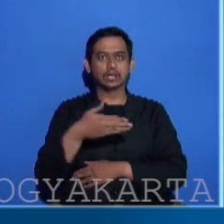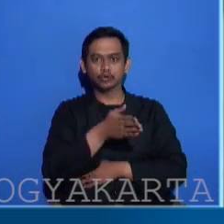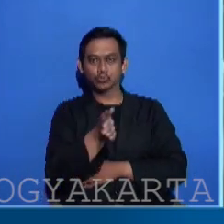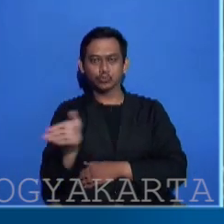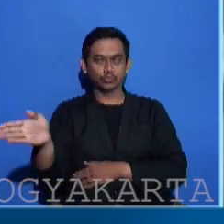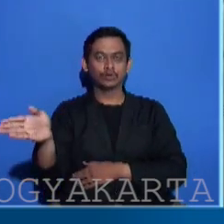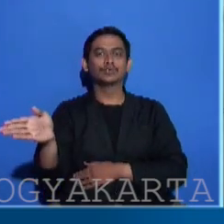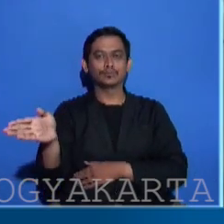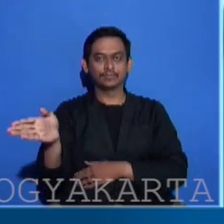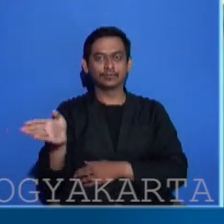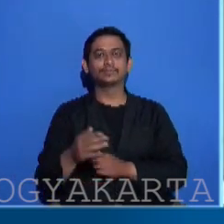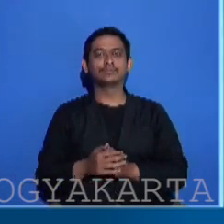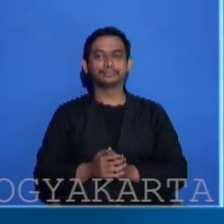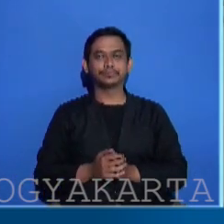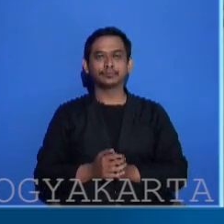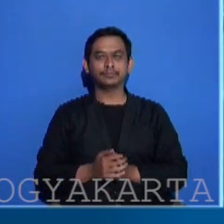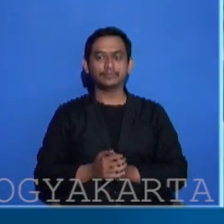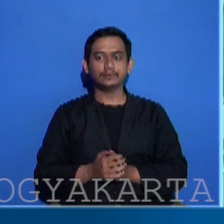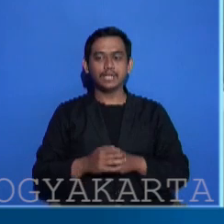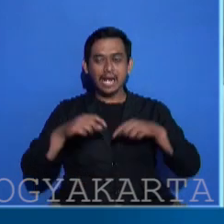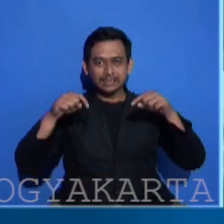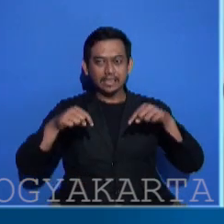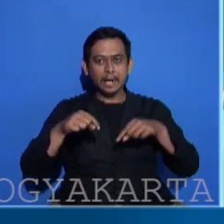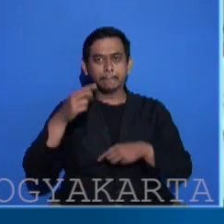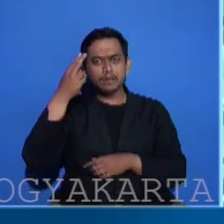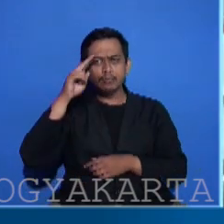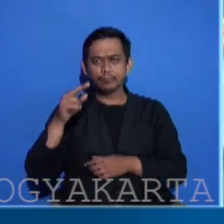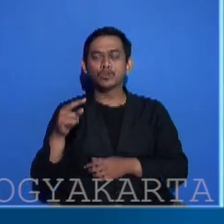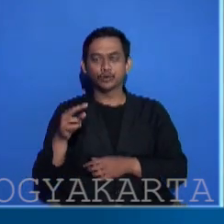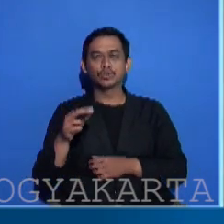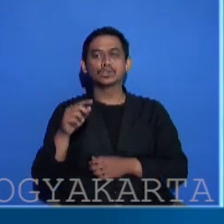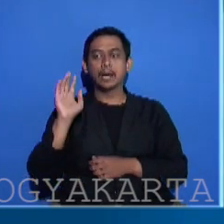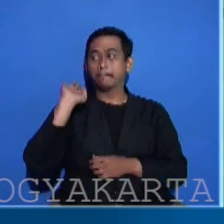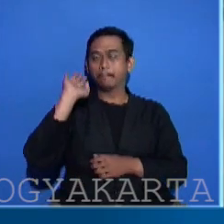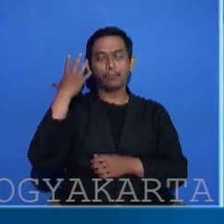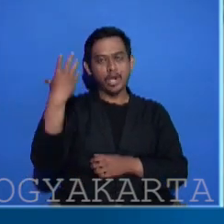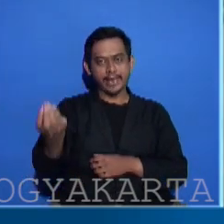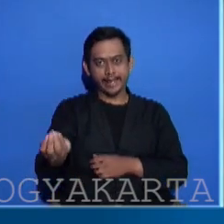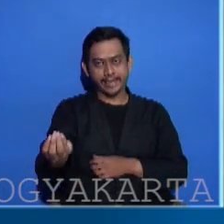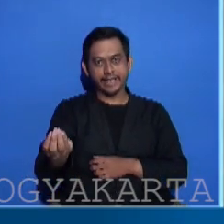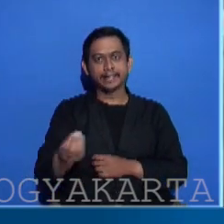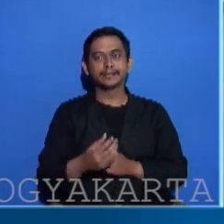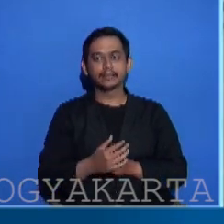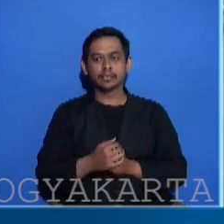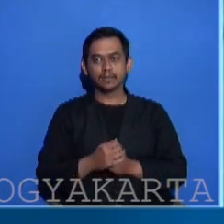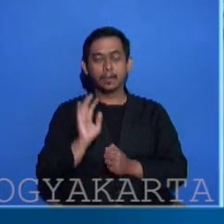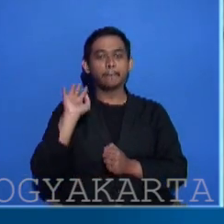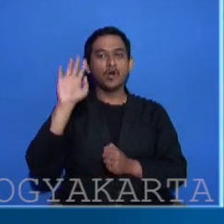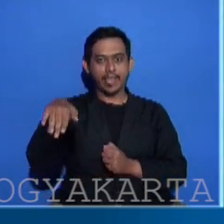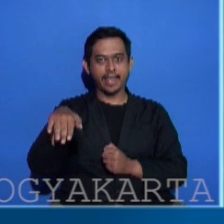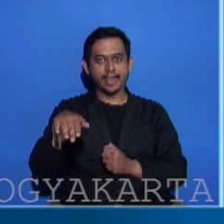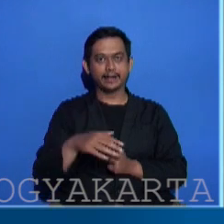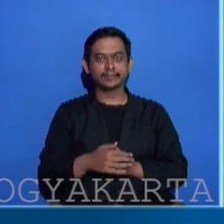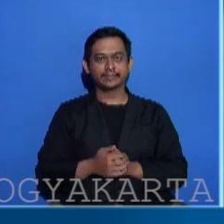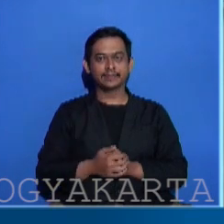jadi eee untuk sementara untuk Arus Balik maupun eee pemudik lebaran di arus balik